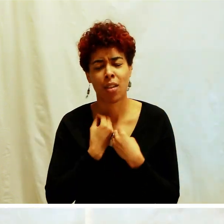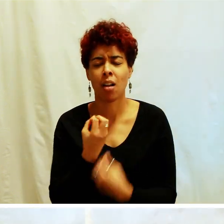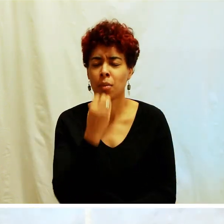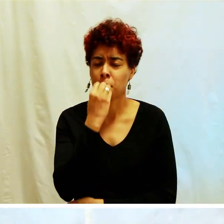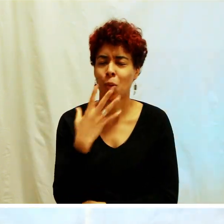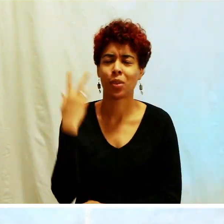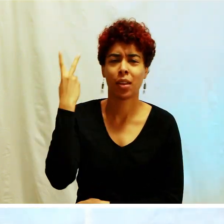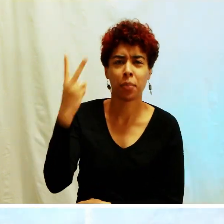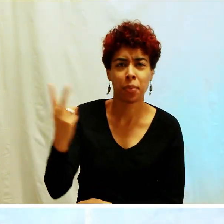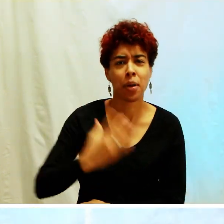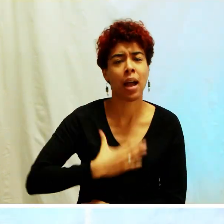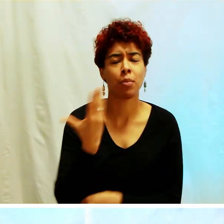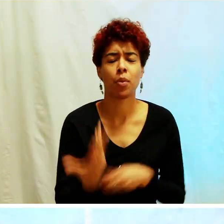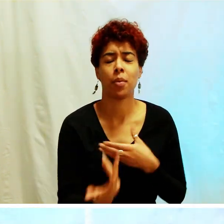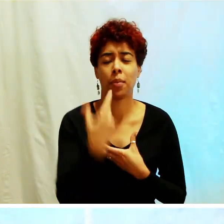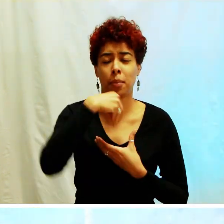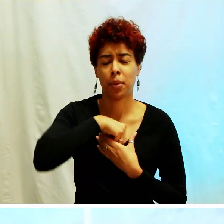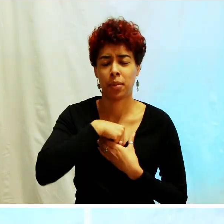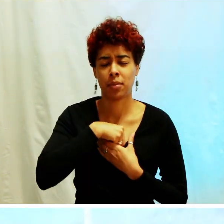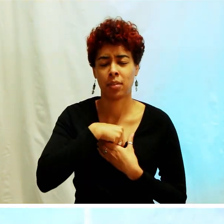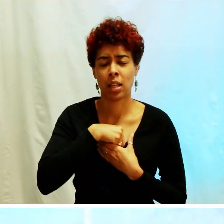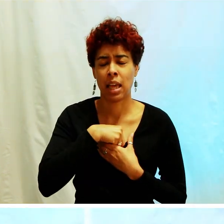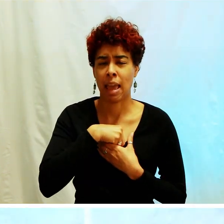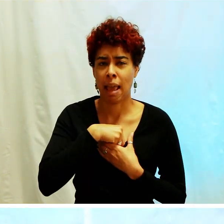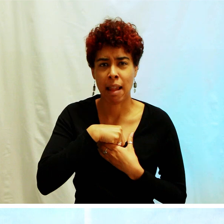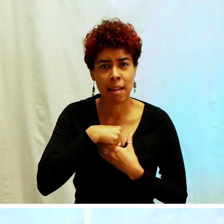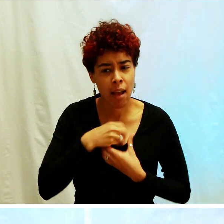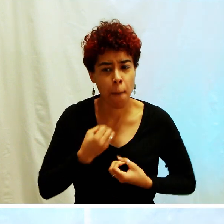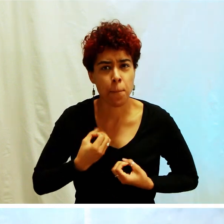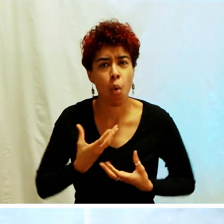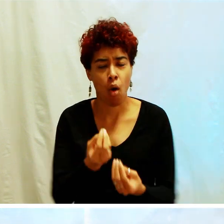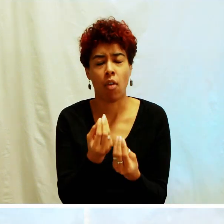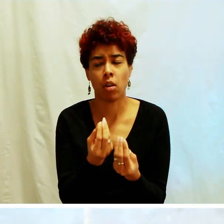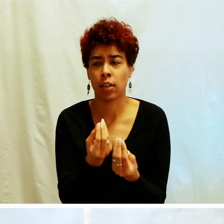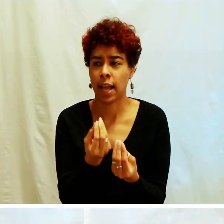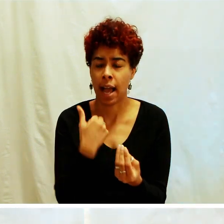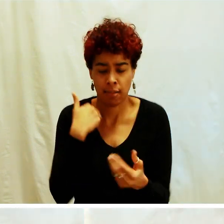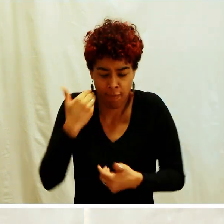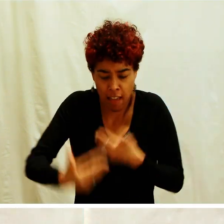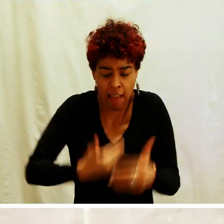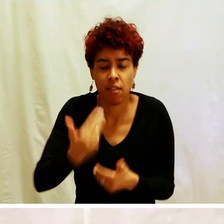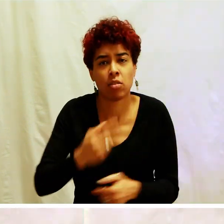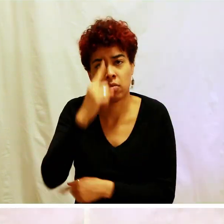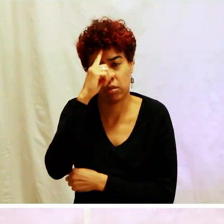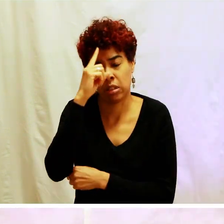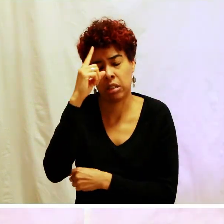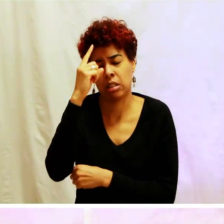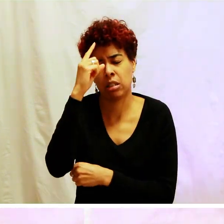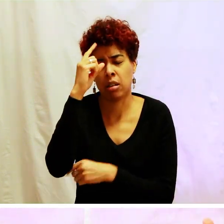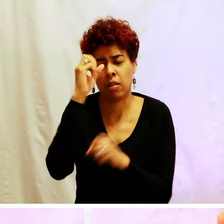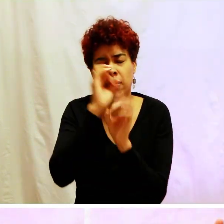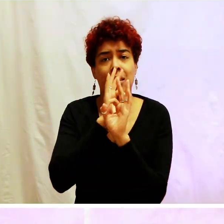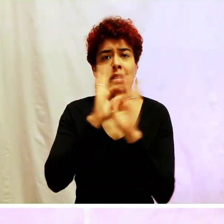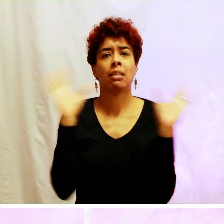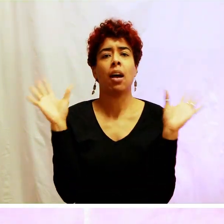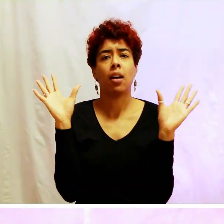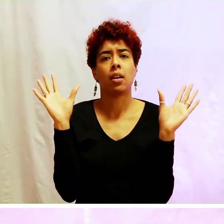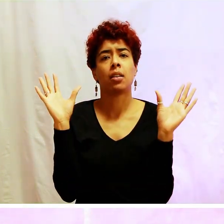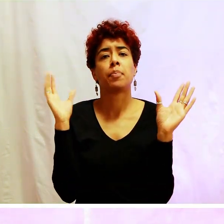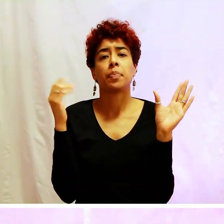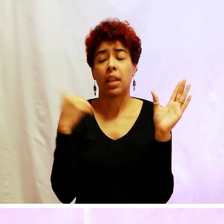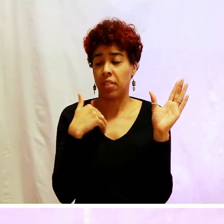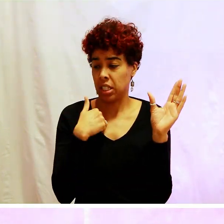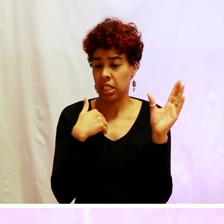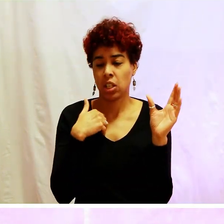de Dieu dans notre vie, elle nous pousse à la sainteté. Elle nous pousse à marcher dans la sanctification. Et c'est pas une action de l'extérieur,